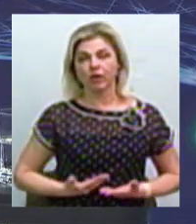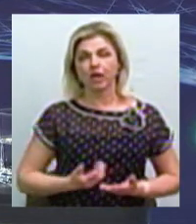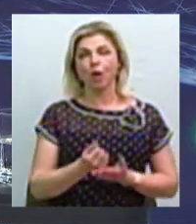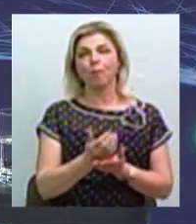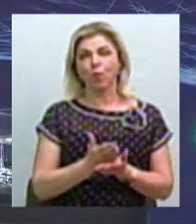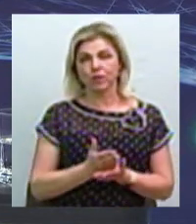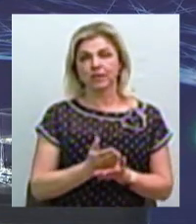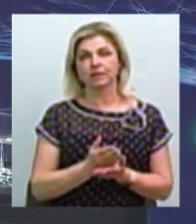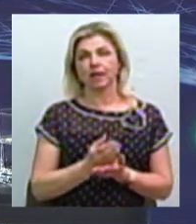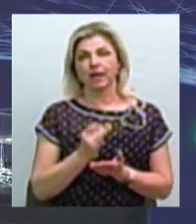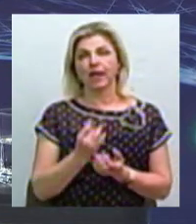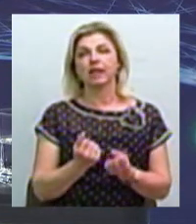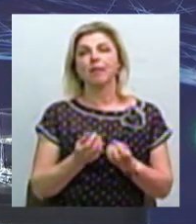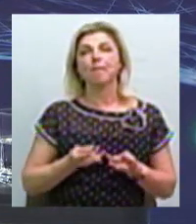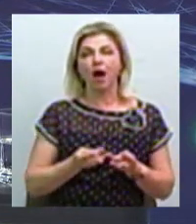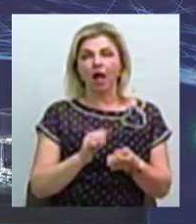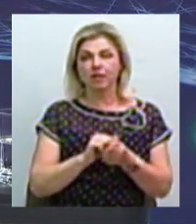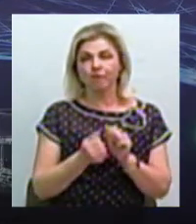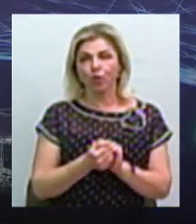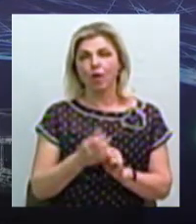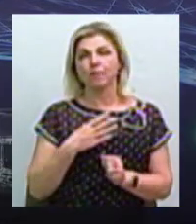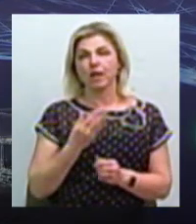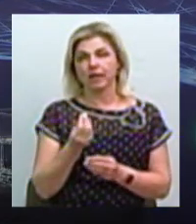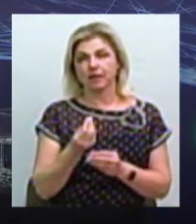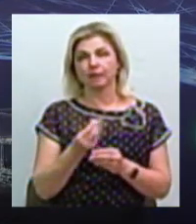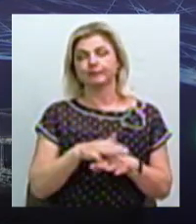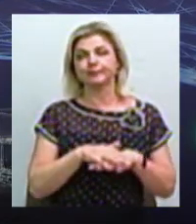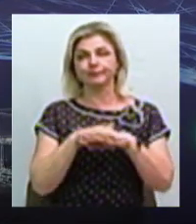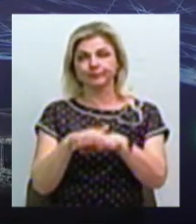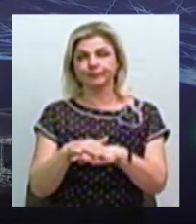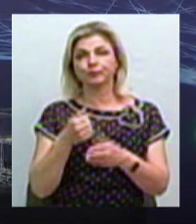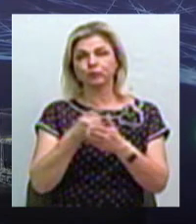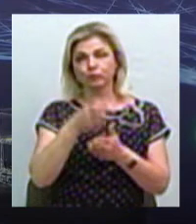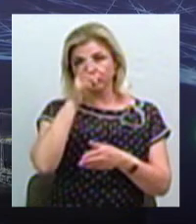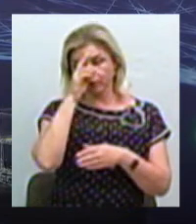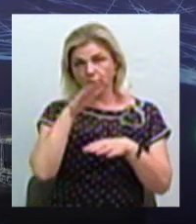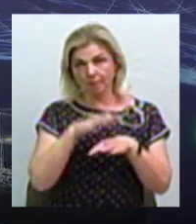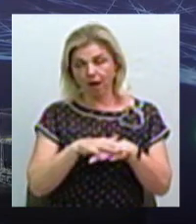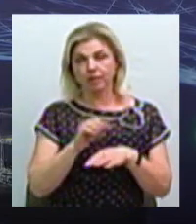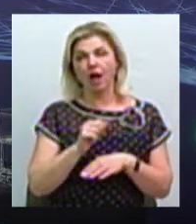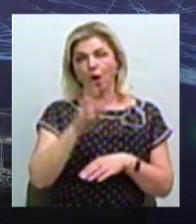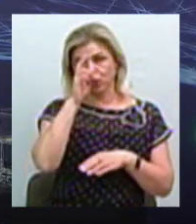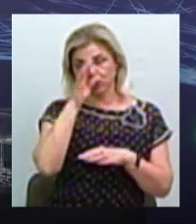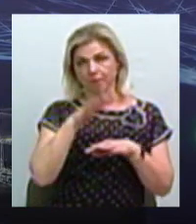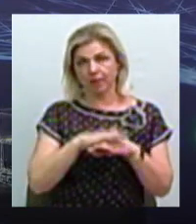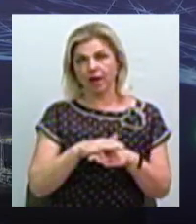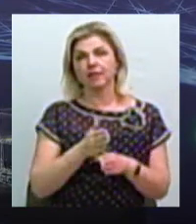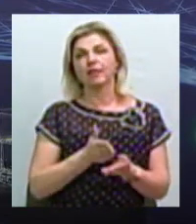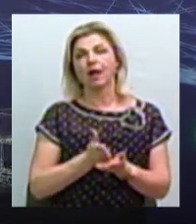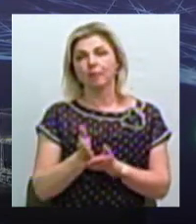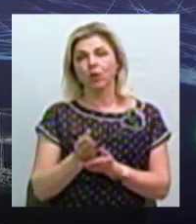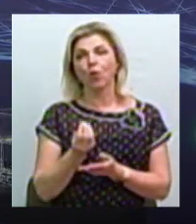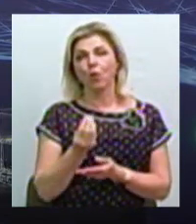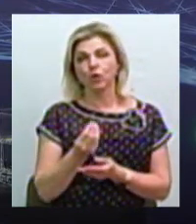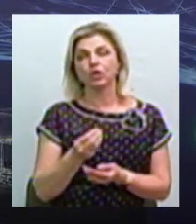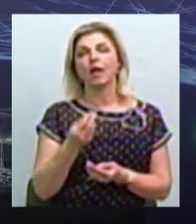паливо, кошти перераховувались Мінсоцполітики до Ощадбанку, і Ощадбанк спрямовував кошти